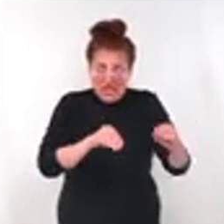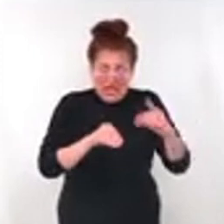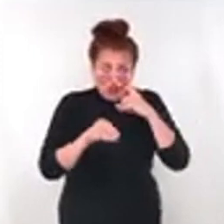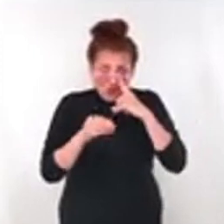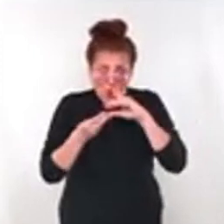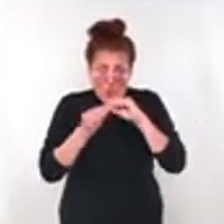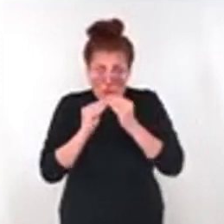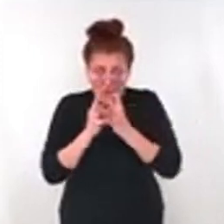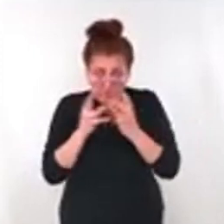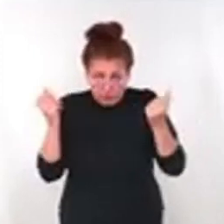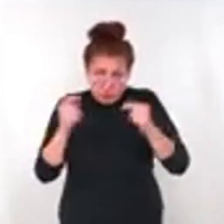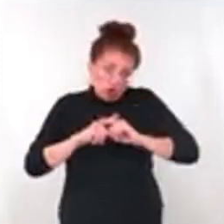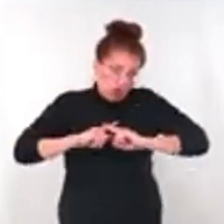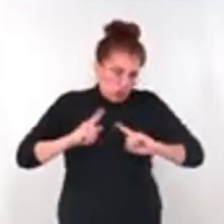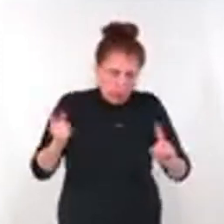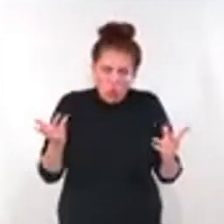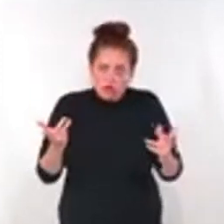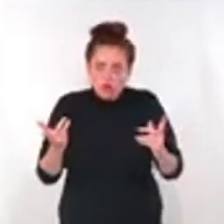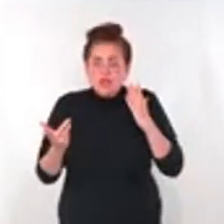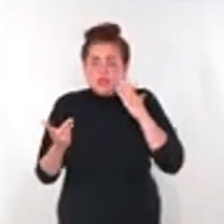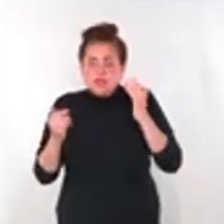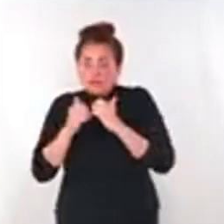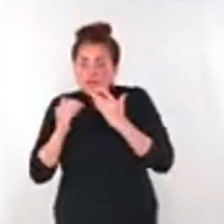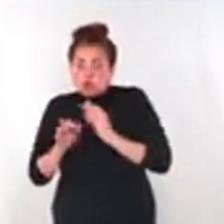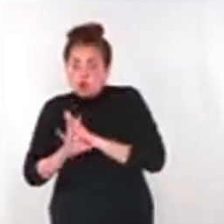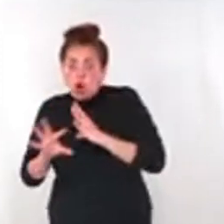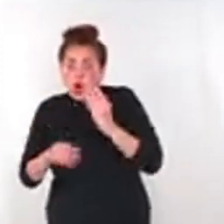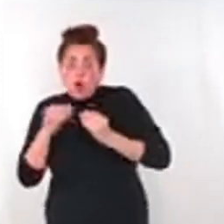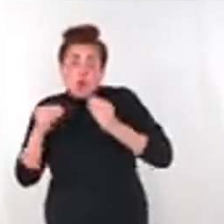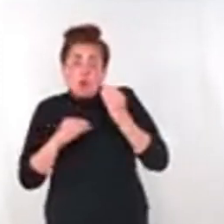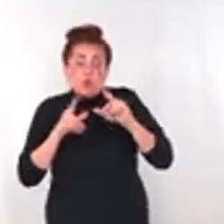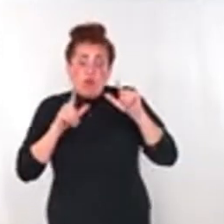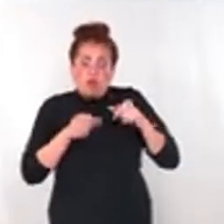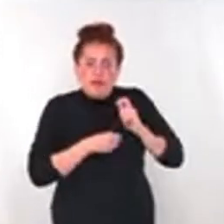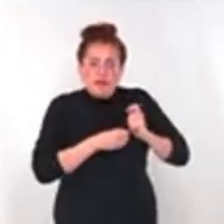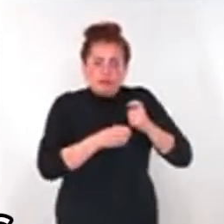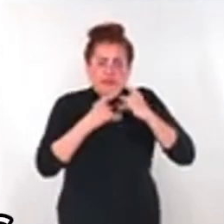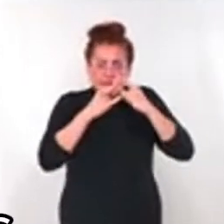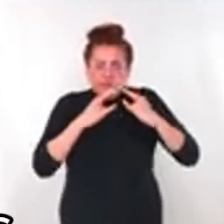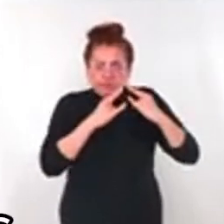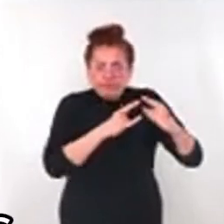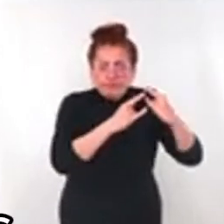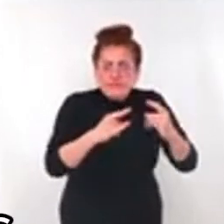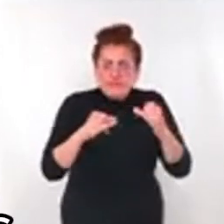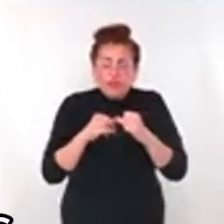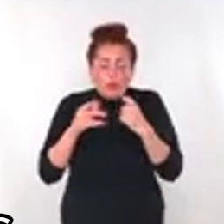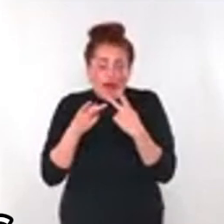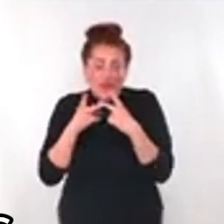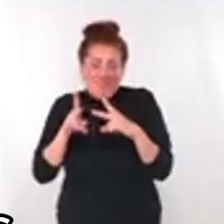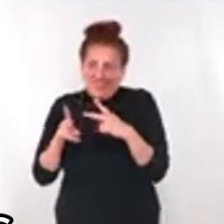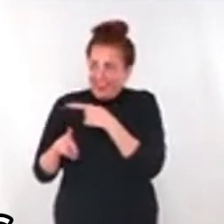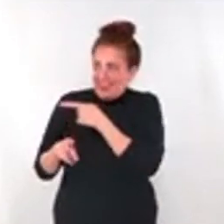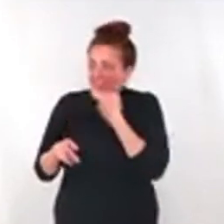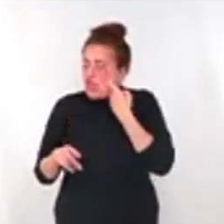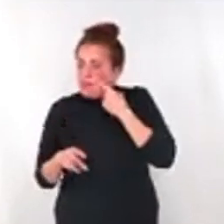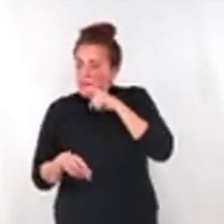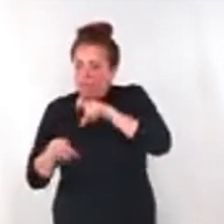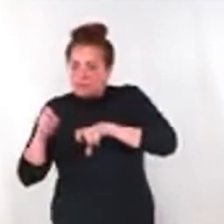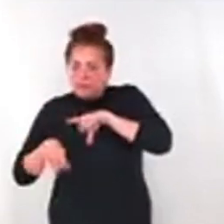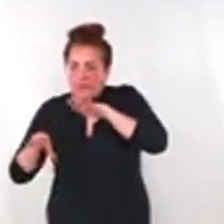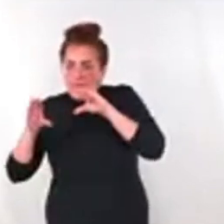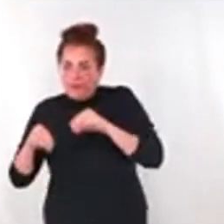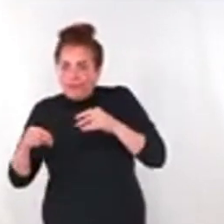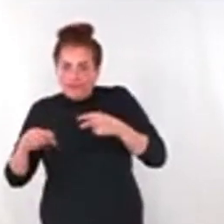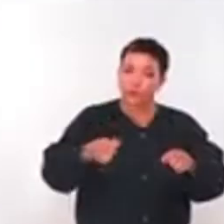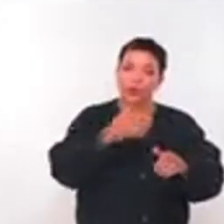qui se retrouvent sans logement ou en bidonville, et le problème de la ville qui voit un certain nombre de ses habitants et habitantes vivre dans